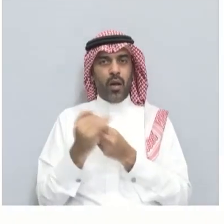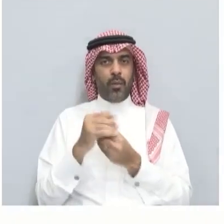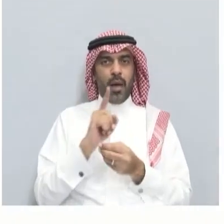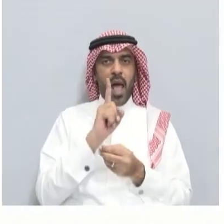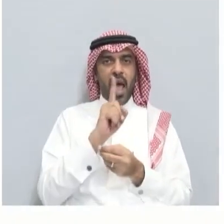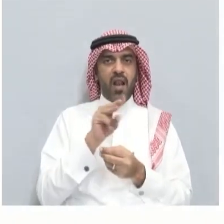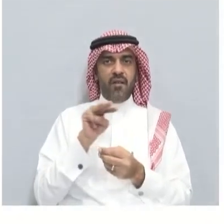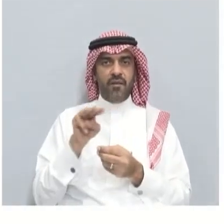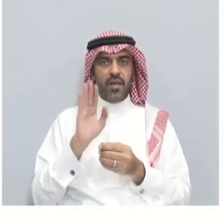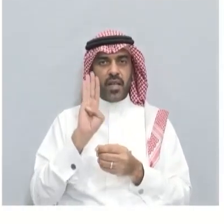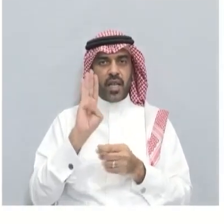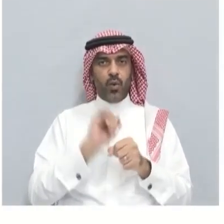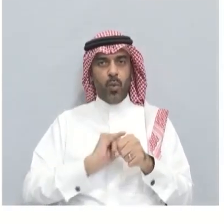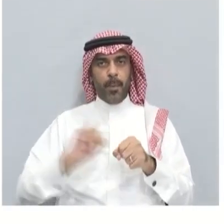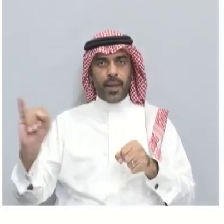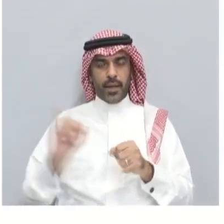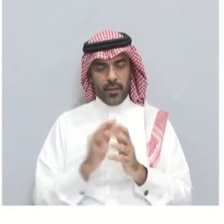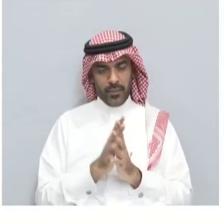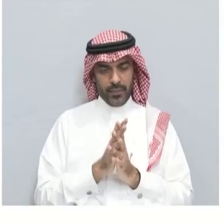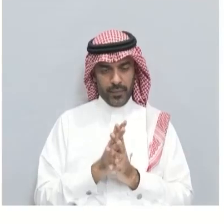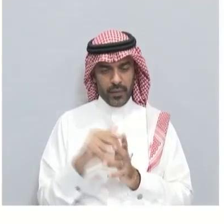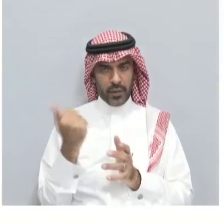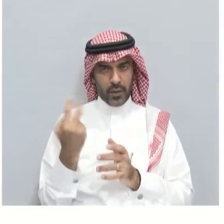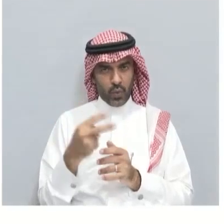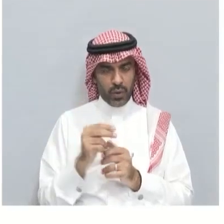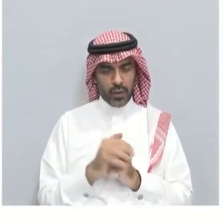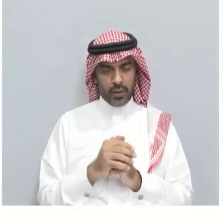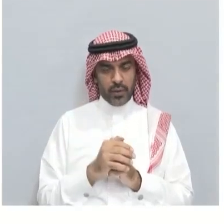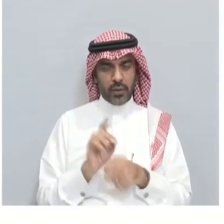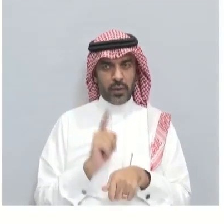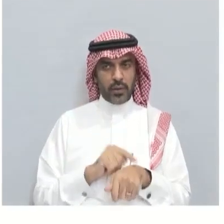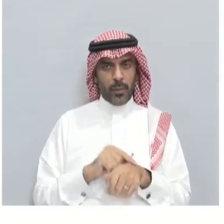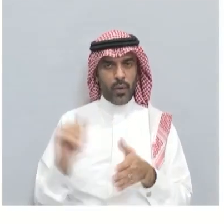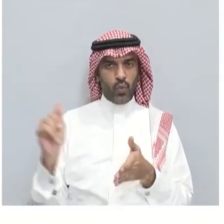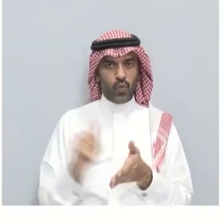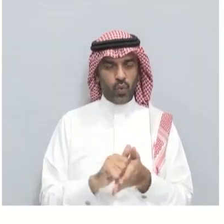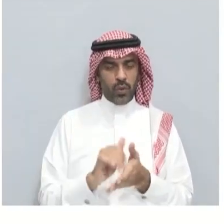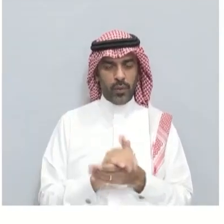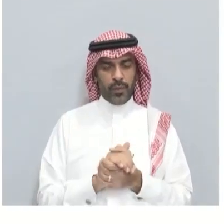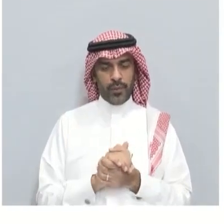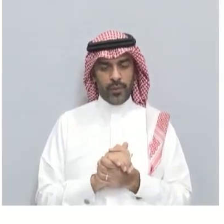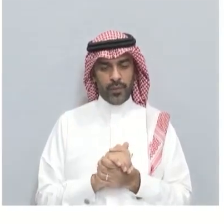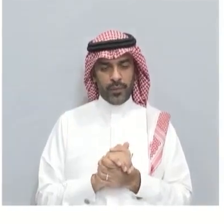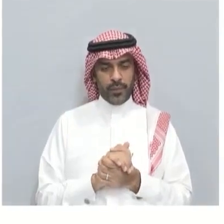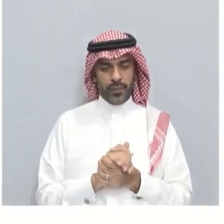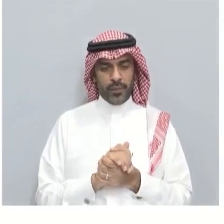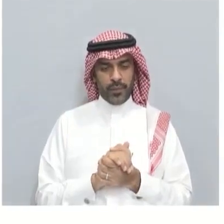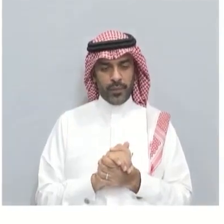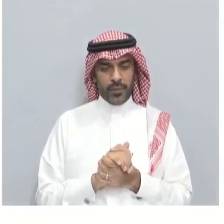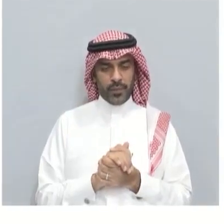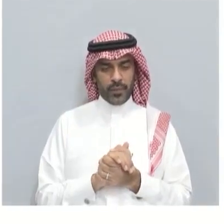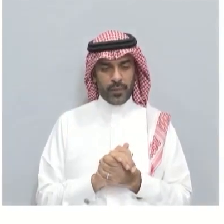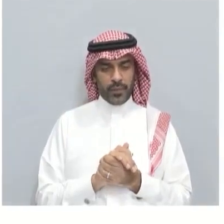كيلو متر سؤال 26 زمن الوصول اذا كان البعد بين محطه رصد الزلزالي والمركز السطحي